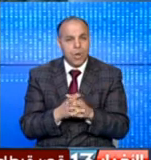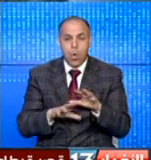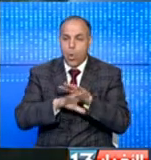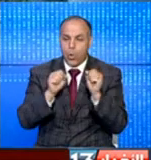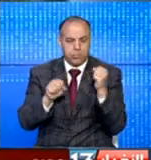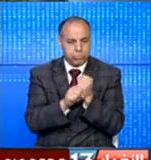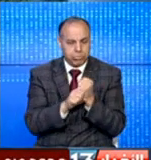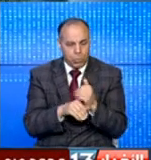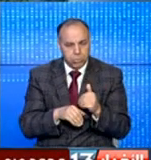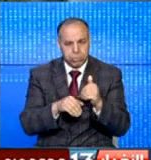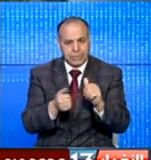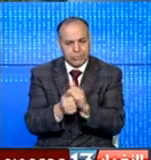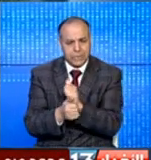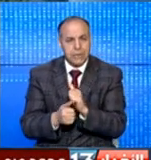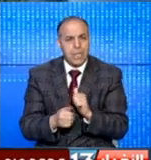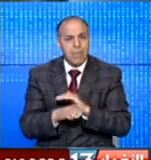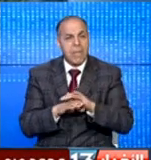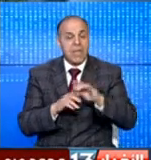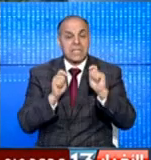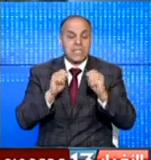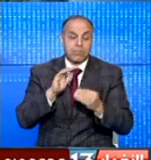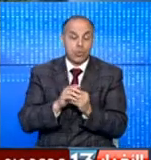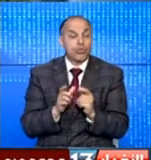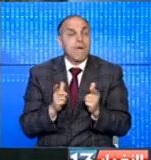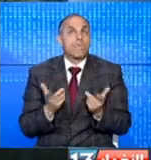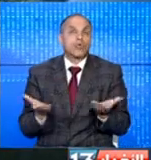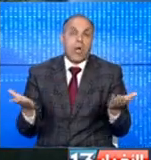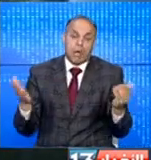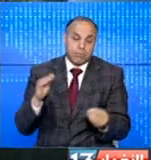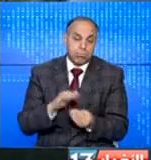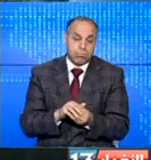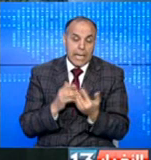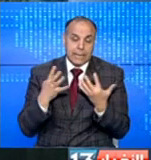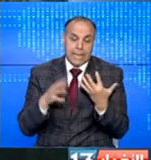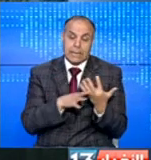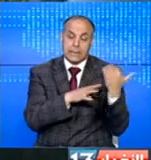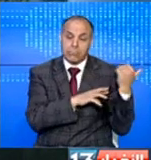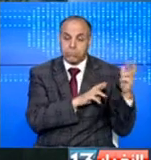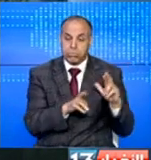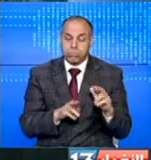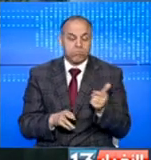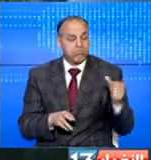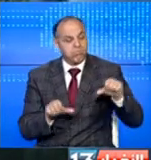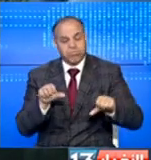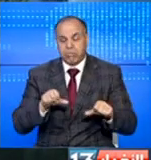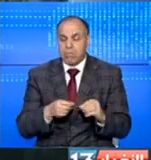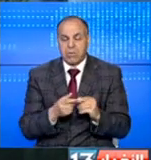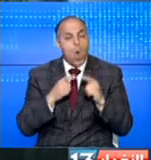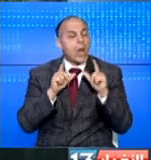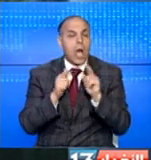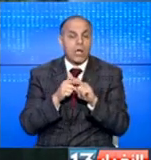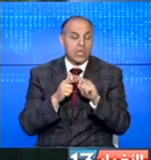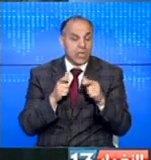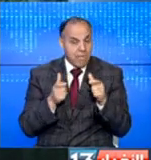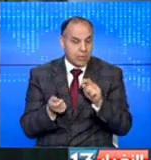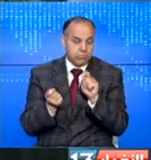بعضنا على صفر تسامح فيما يتعلق بالفساد السياسي. إن شاء الله تكون فرصة. التسع سنوات الماضية ما كانت جيدة بالكل، كان على مستوى الحريات فقط. إن شاء الله فرصة